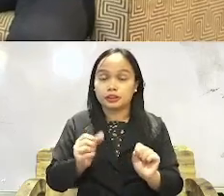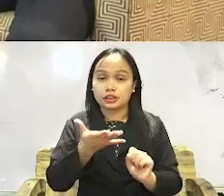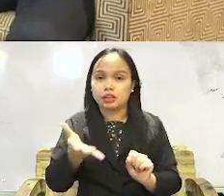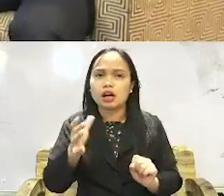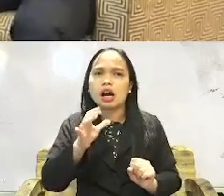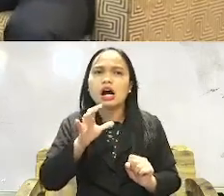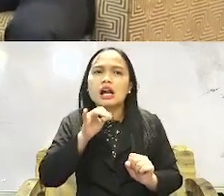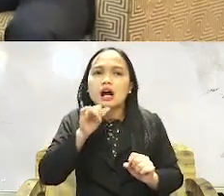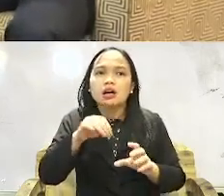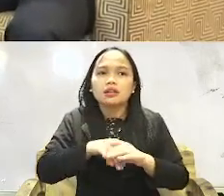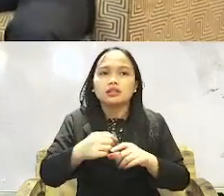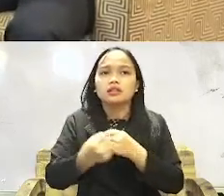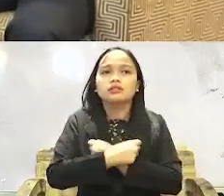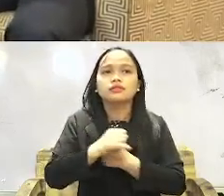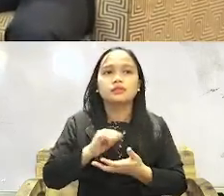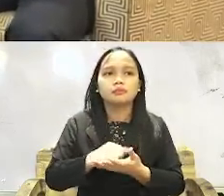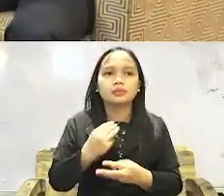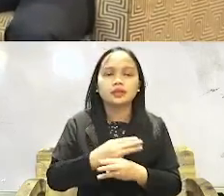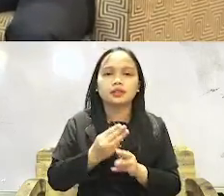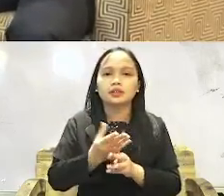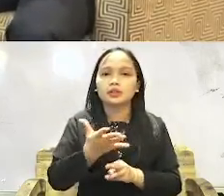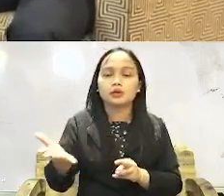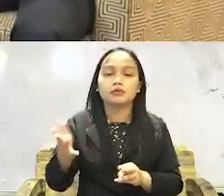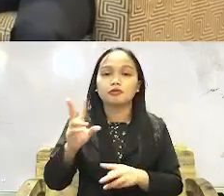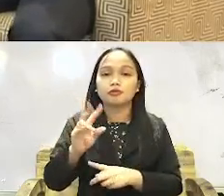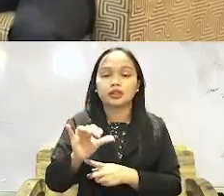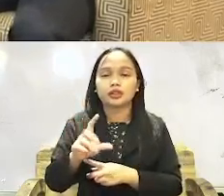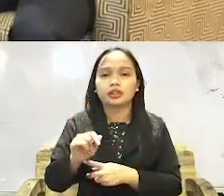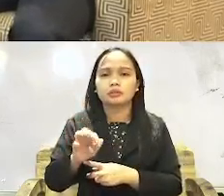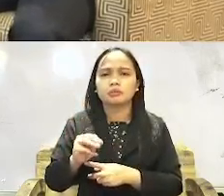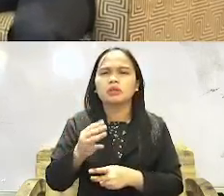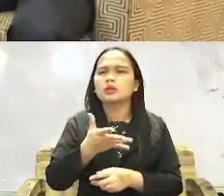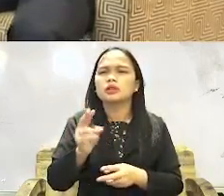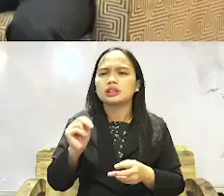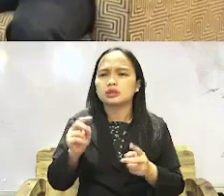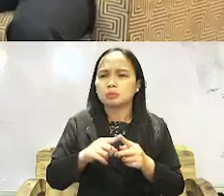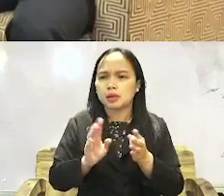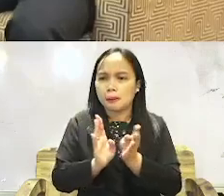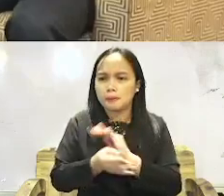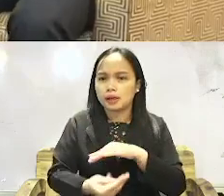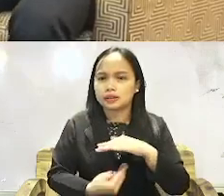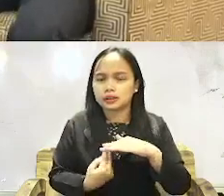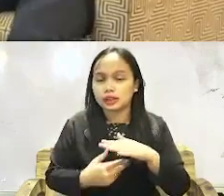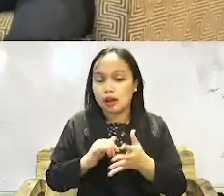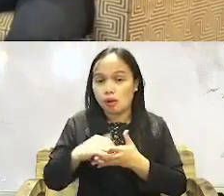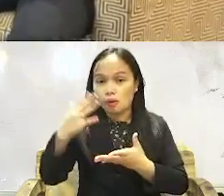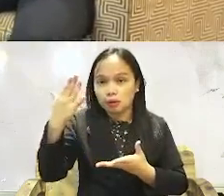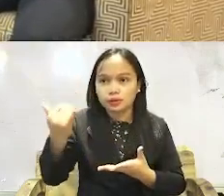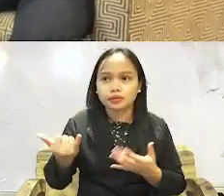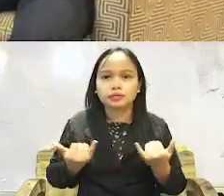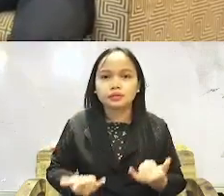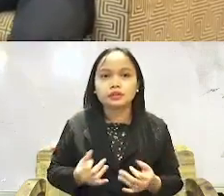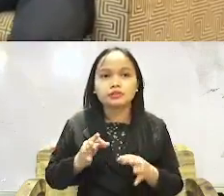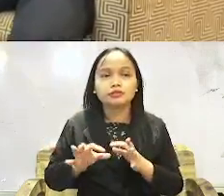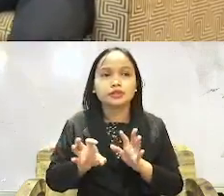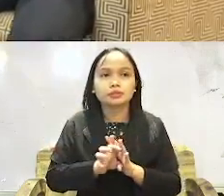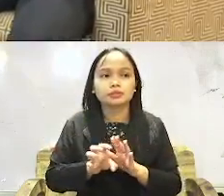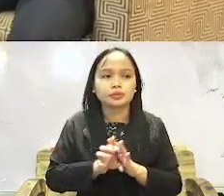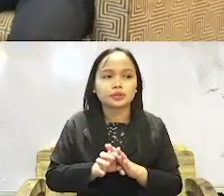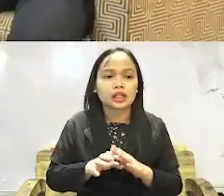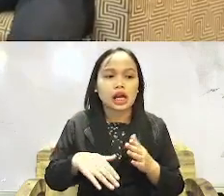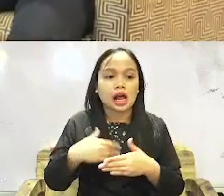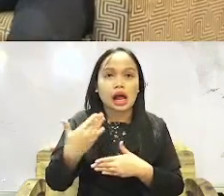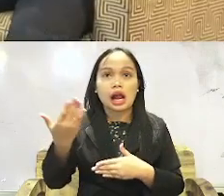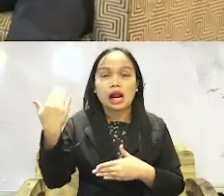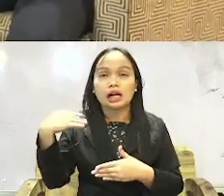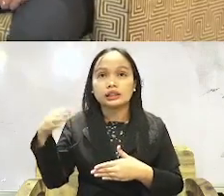victim, kailangan kang maging under alinman doon sa dalawa na yun. Kaya nga ngayon, kung noong nakaraang episode